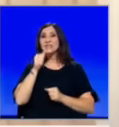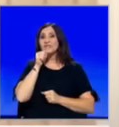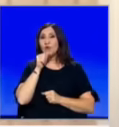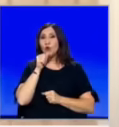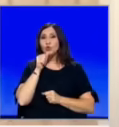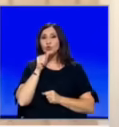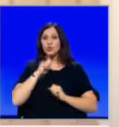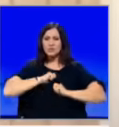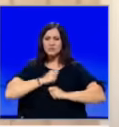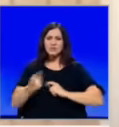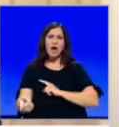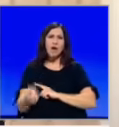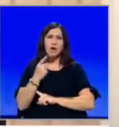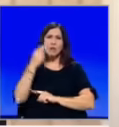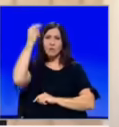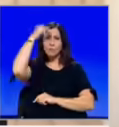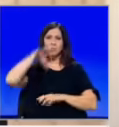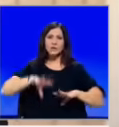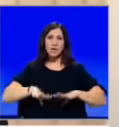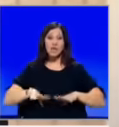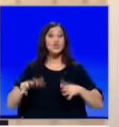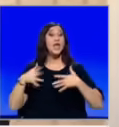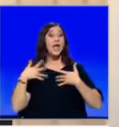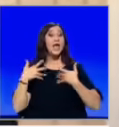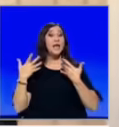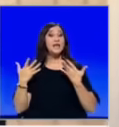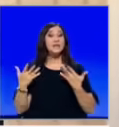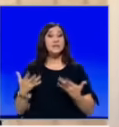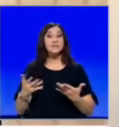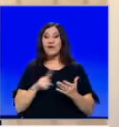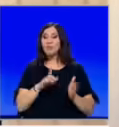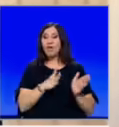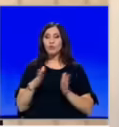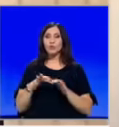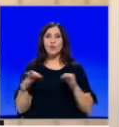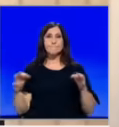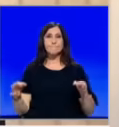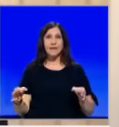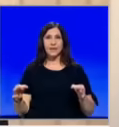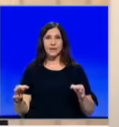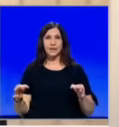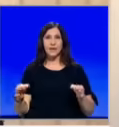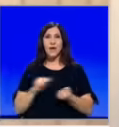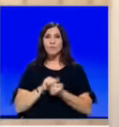измъчва хиляди български граждани и изисква неотложни